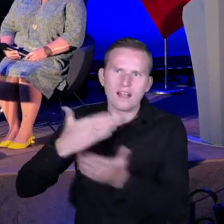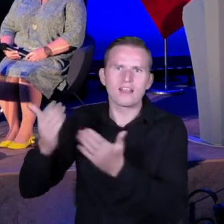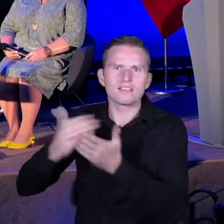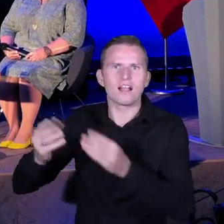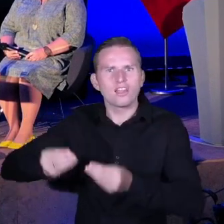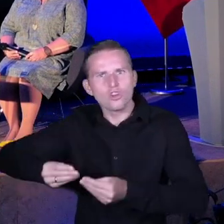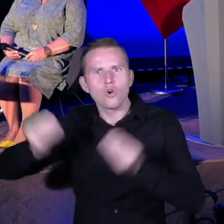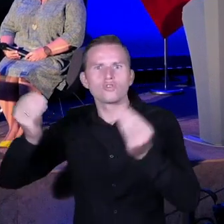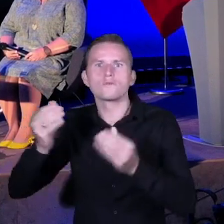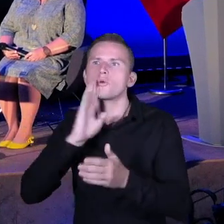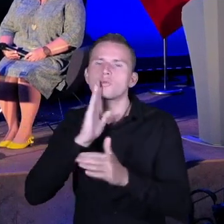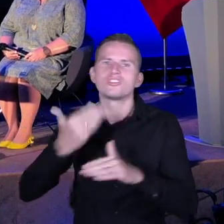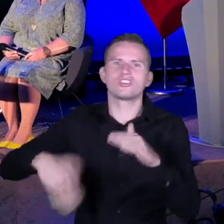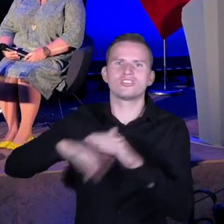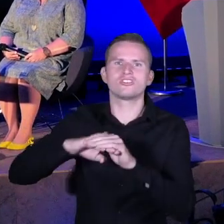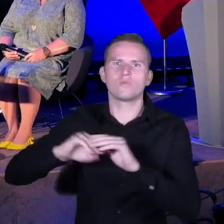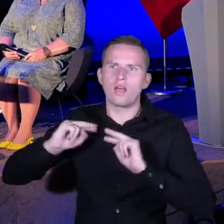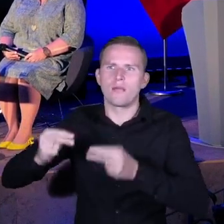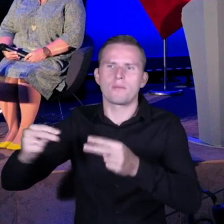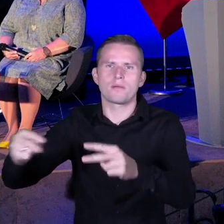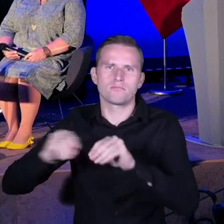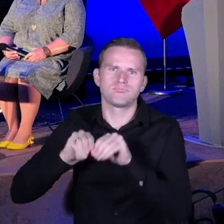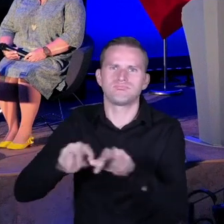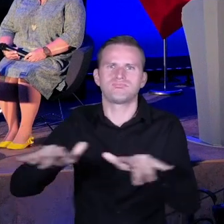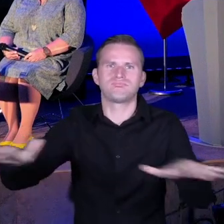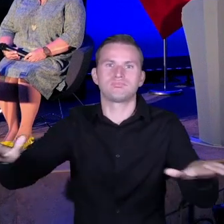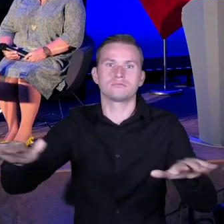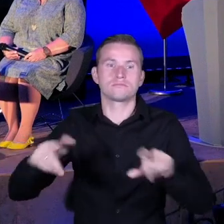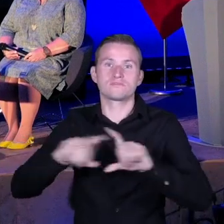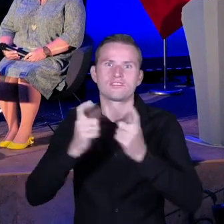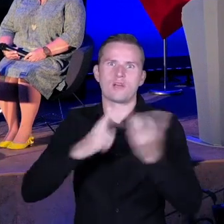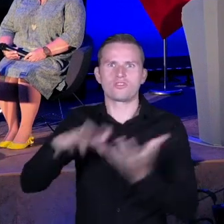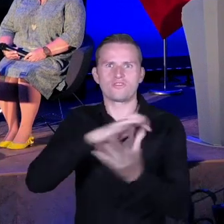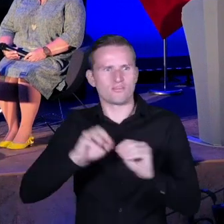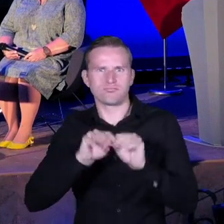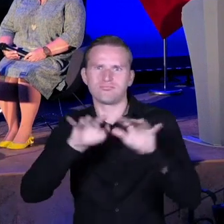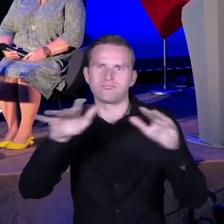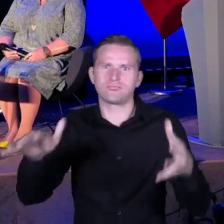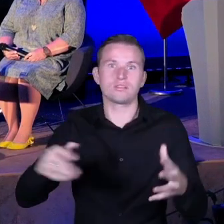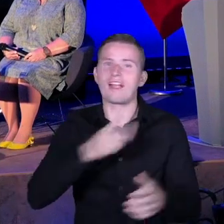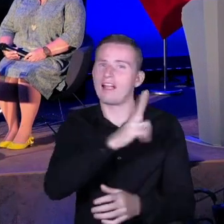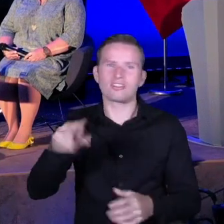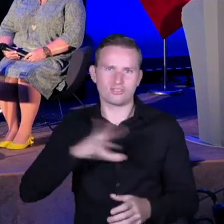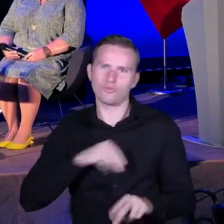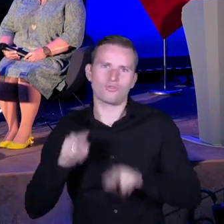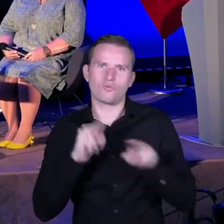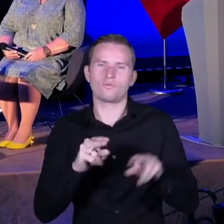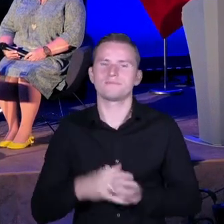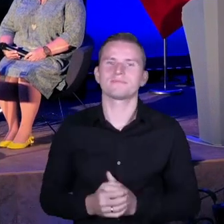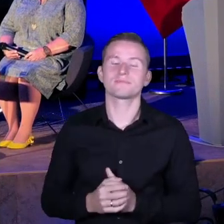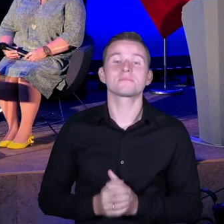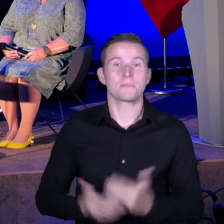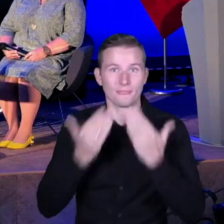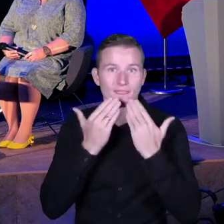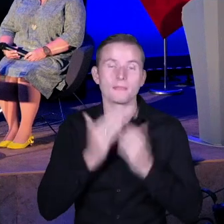obszarze tworzenia nowego narzędzia, które będzie bardzo globalne, wszyscy możemy mieć swój udział. Dzięki uprzejmie. Czyli rozumiem,